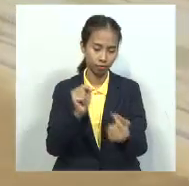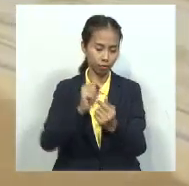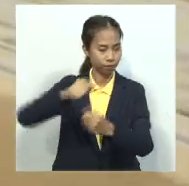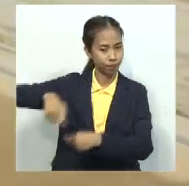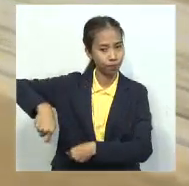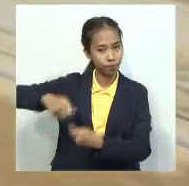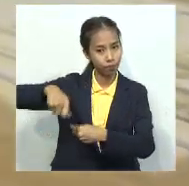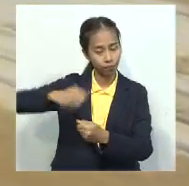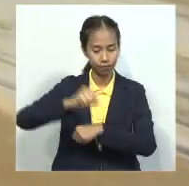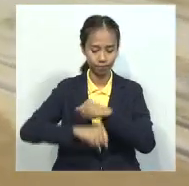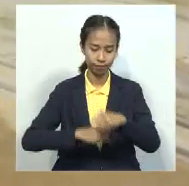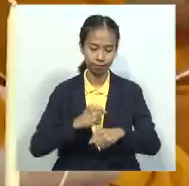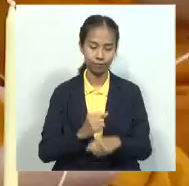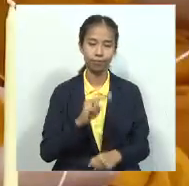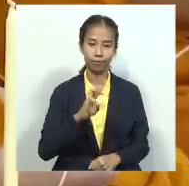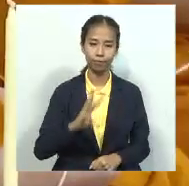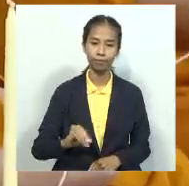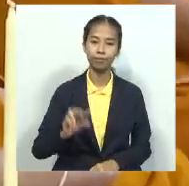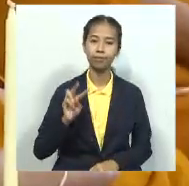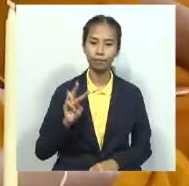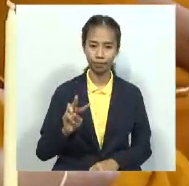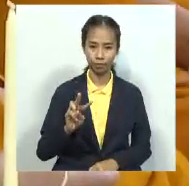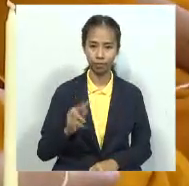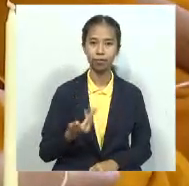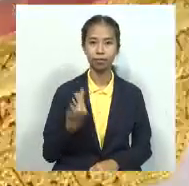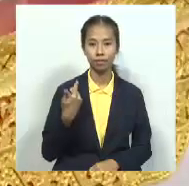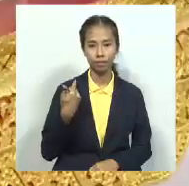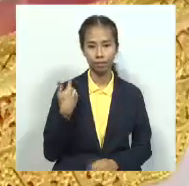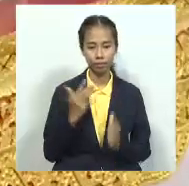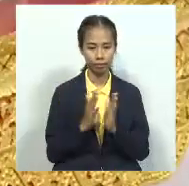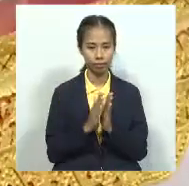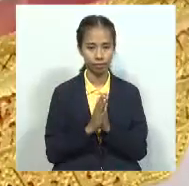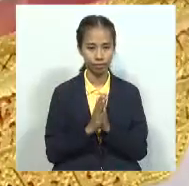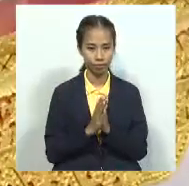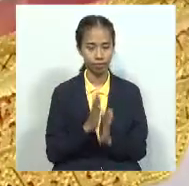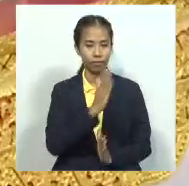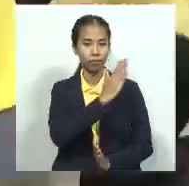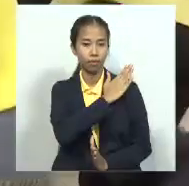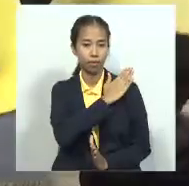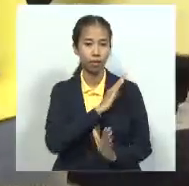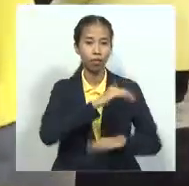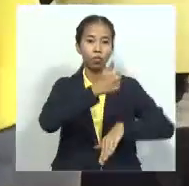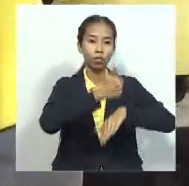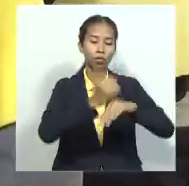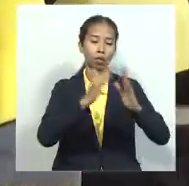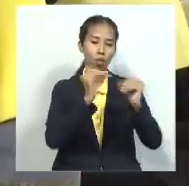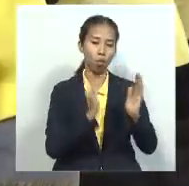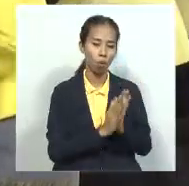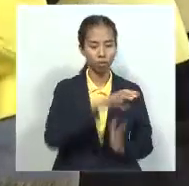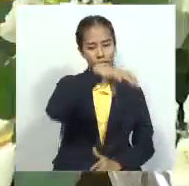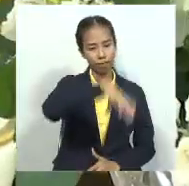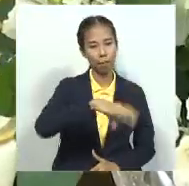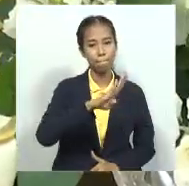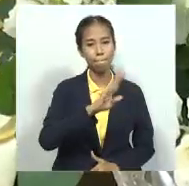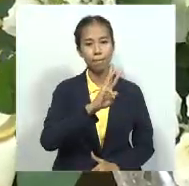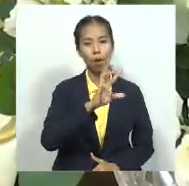พณีสงกรานต์ประจำปี2562โดยมีสมเด็จพระวรรณรัตน์เจ้าอาวาสวัดบวรนิเวศวิหารเป็นประธานฝ่ายสง